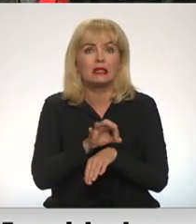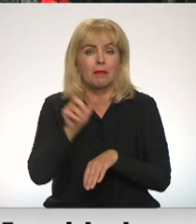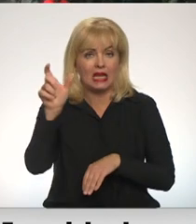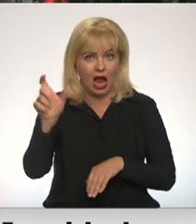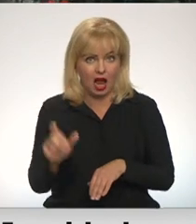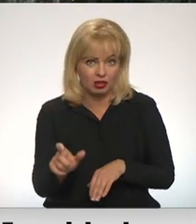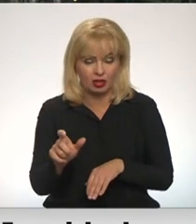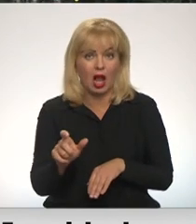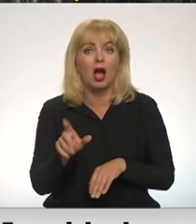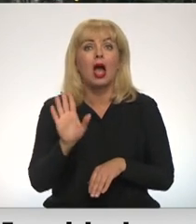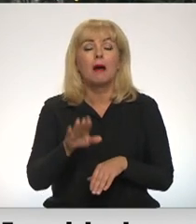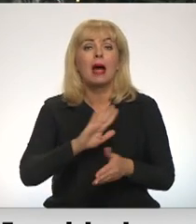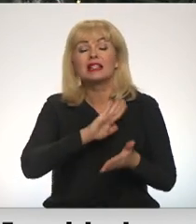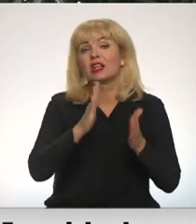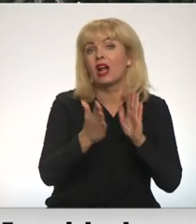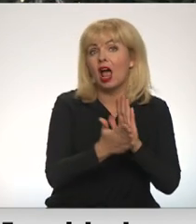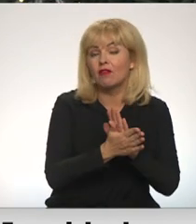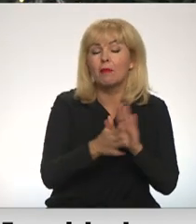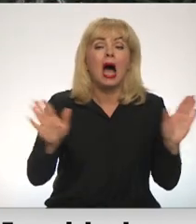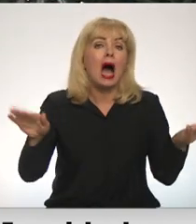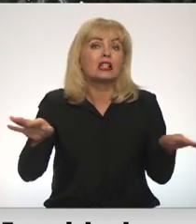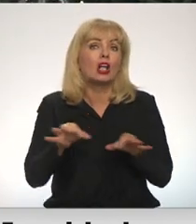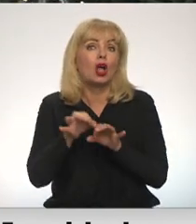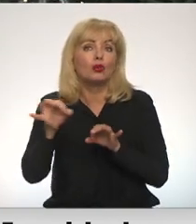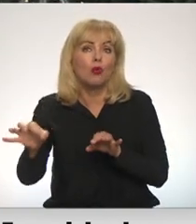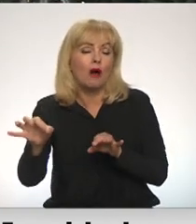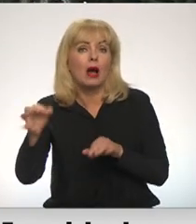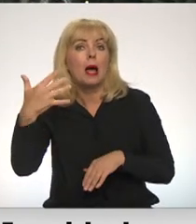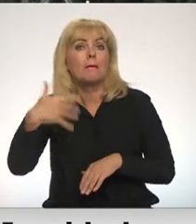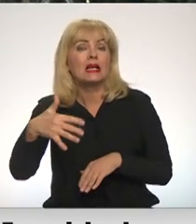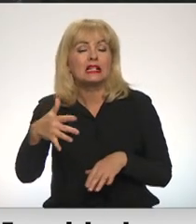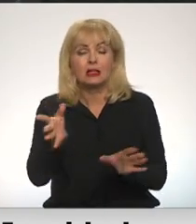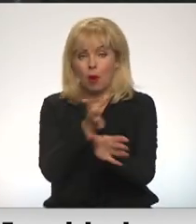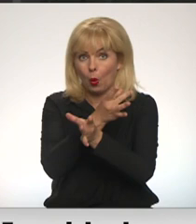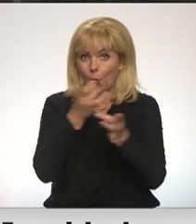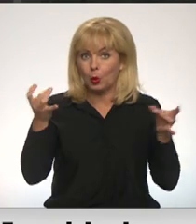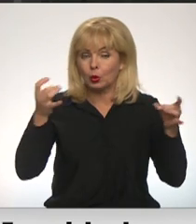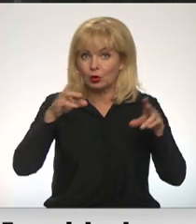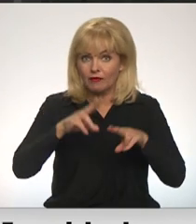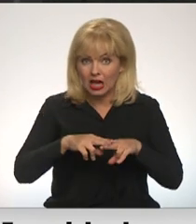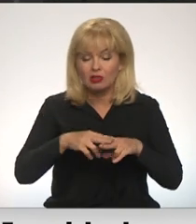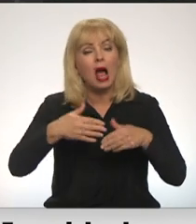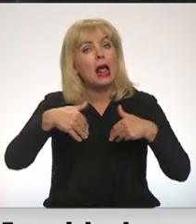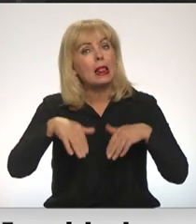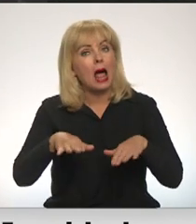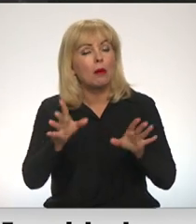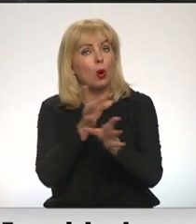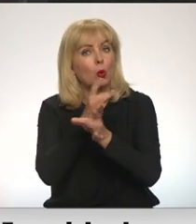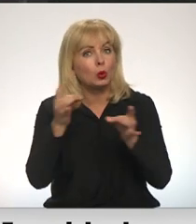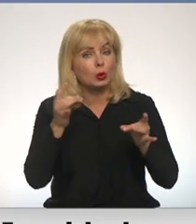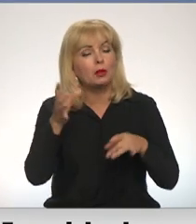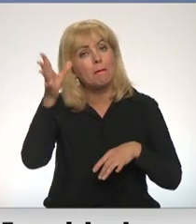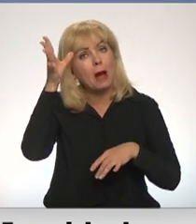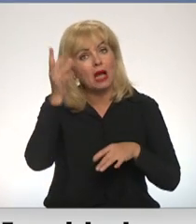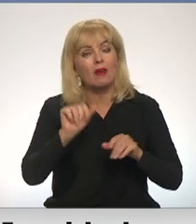Pēc teritoriālās reformas aizkrauklis novadā ir vairāk nekā 50 kultūru vietu, tāpēc tika lemts par kultūras pārvaldes